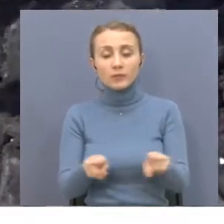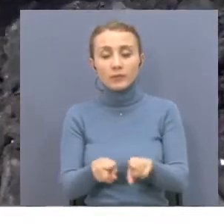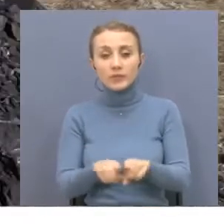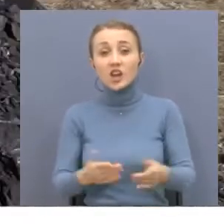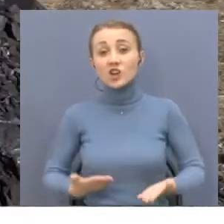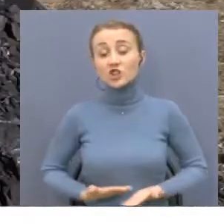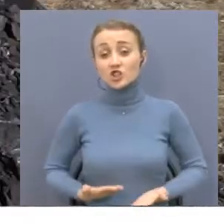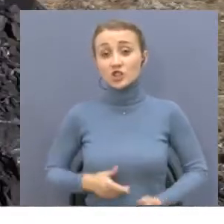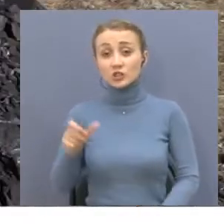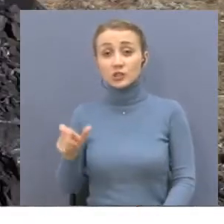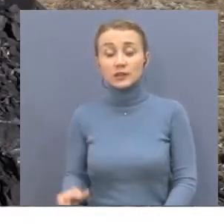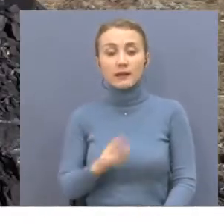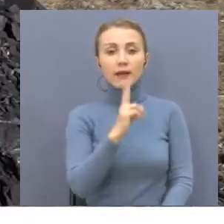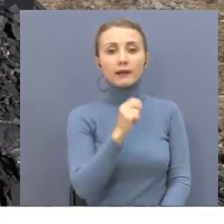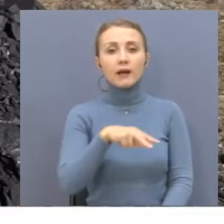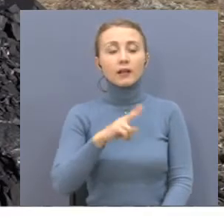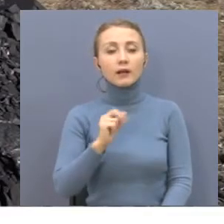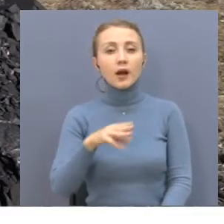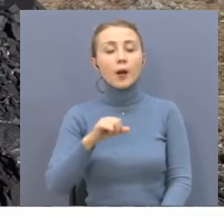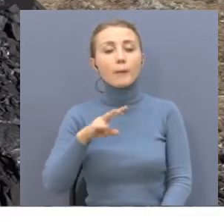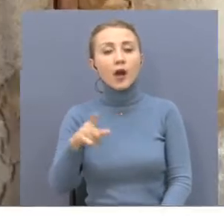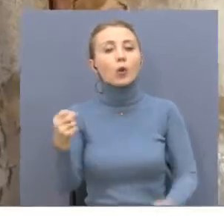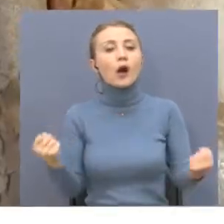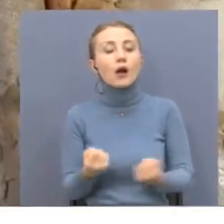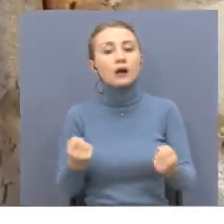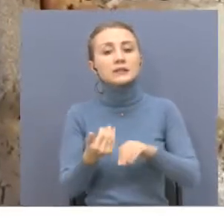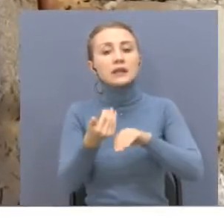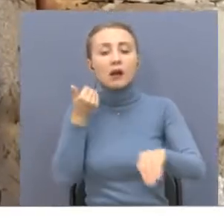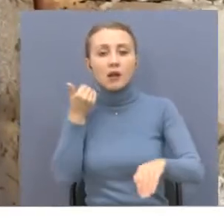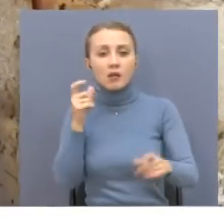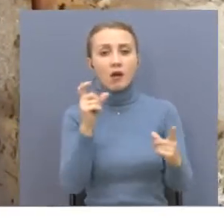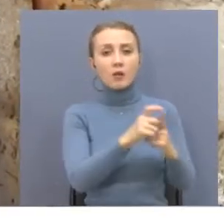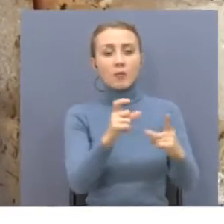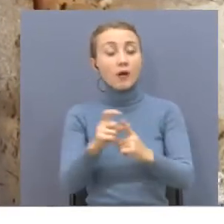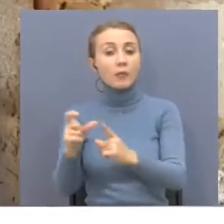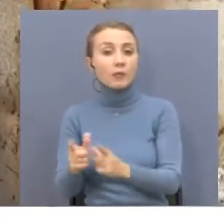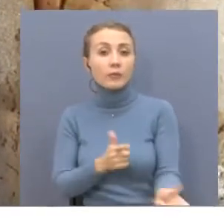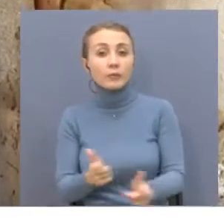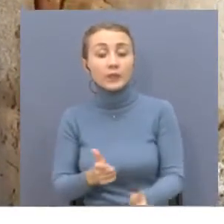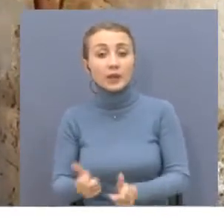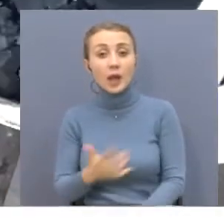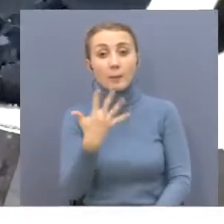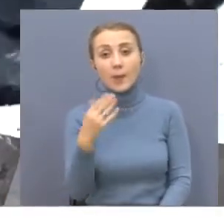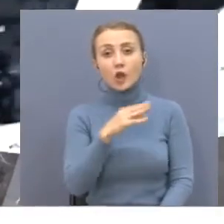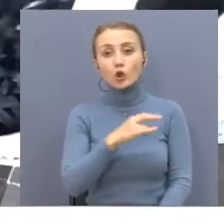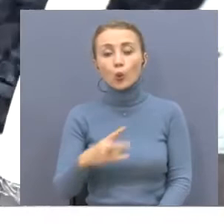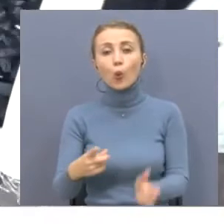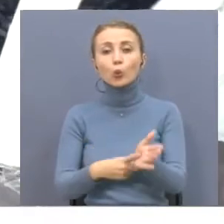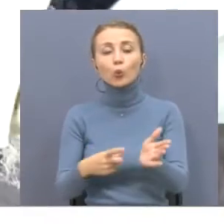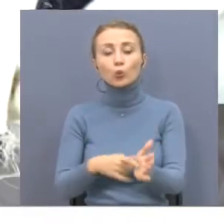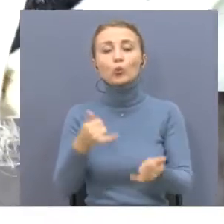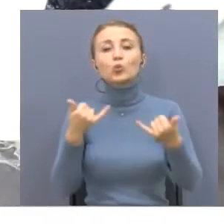қамданған. Жыл сайын алатын 5 тоннаға жуық көмірдің әзірге жартысын ғана сатып алған. Қалған бөлігін алғанша баға көтеріліп кетеме